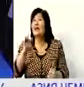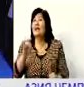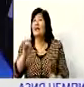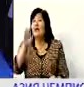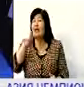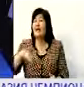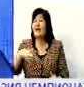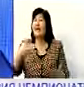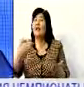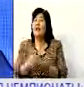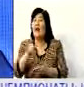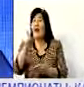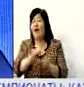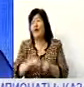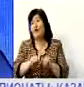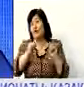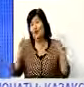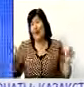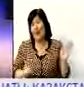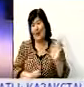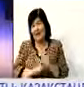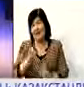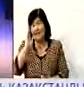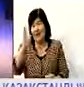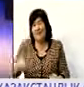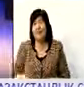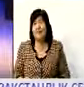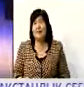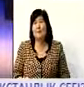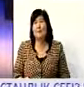жаңа әннің тұсауы кесіледі. Әкімжан Жолтаев, Иса Шәріпов, Төреқан Қожахметов, Қызылорда телеарнасы.